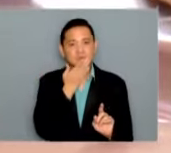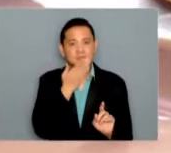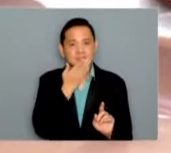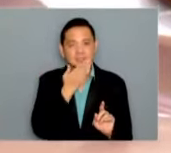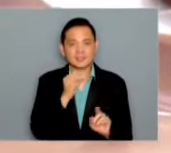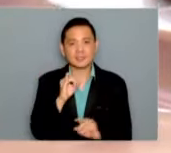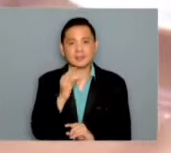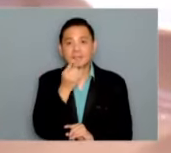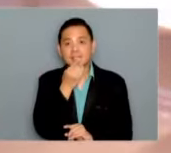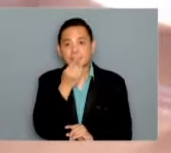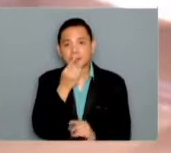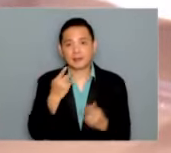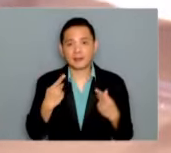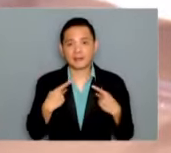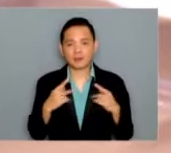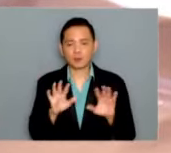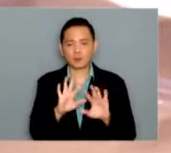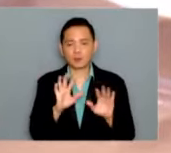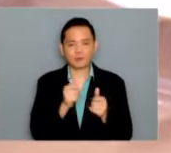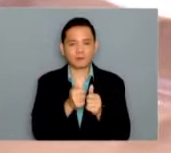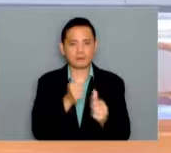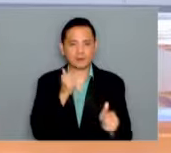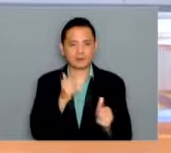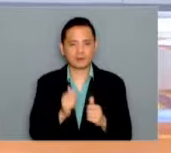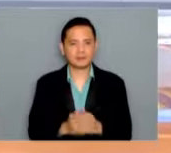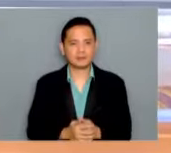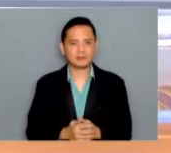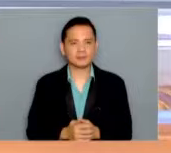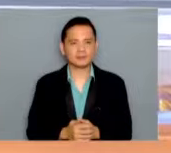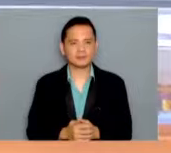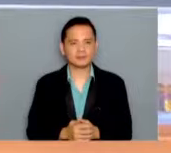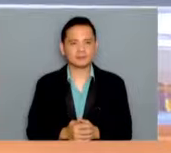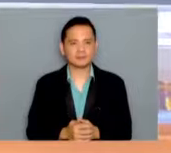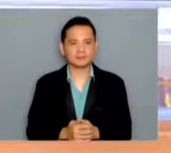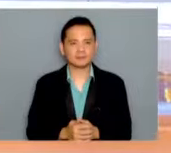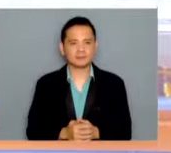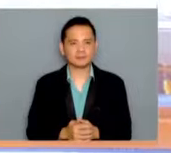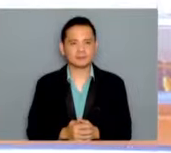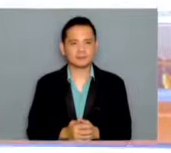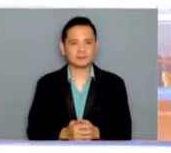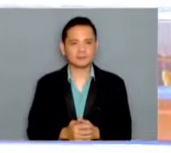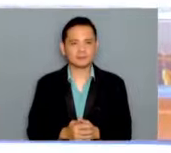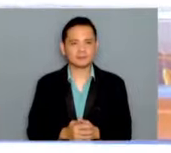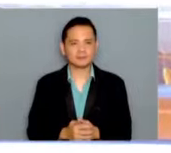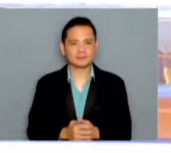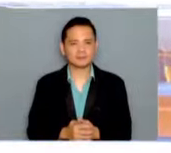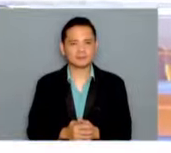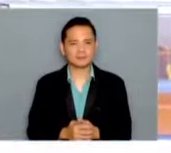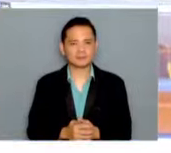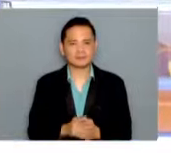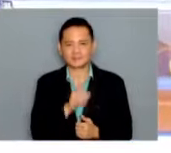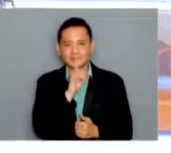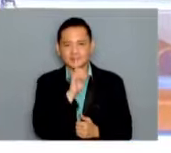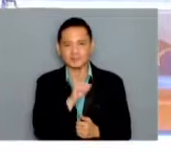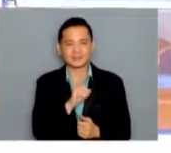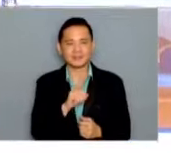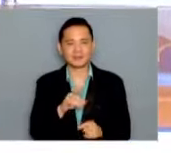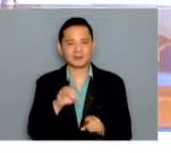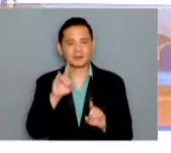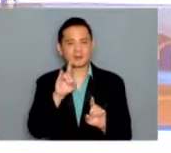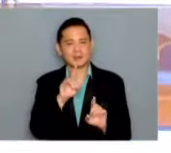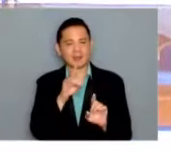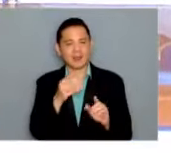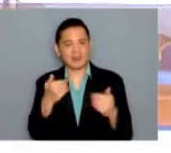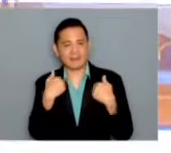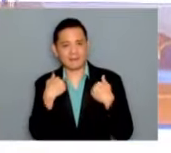dyan, o yung tawag ko ay medyo... miyembro ng media, okay. No? Media Betis. Media Betis. Medyo ingat lang po